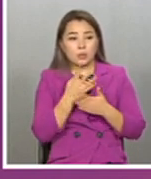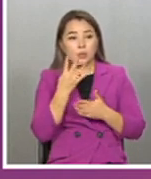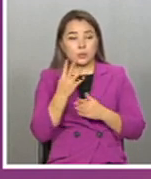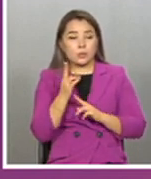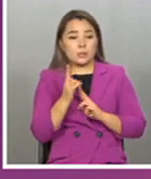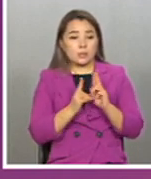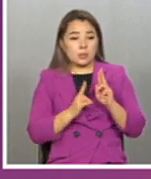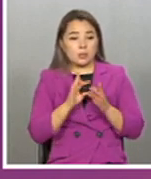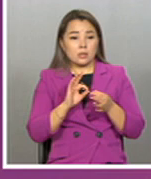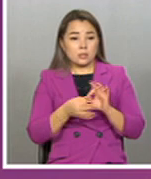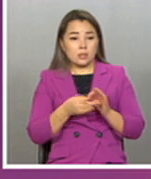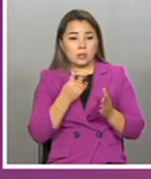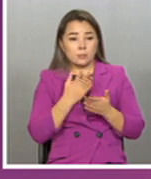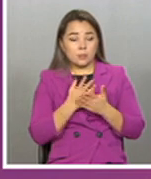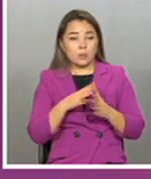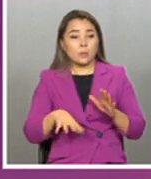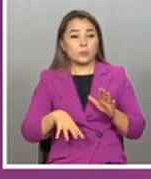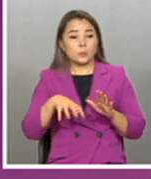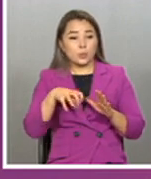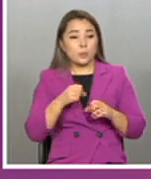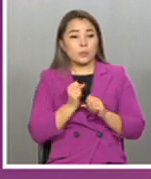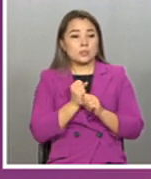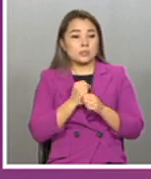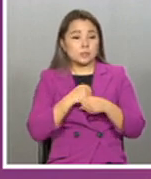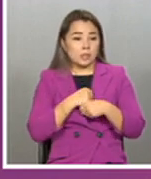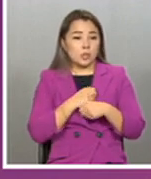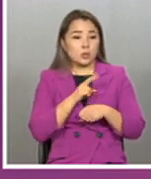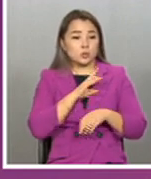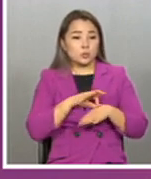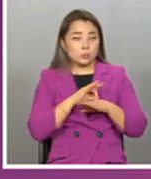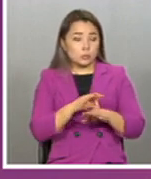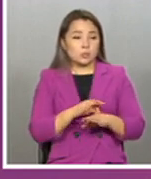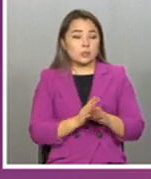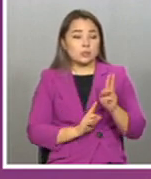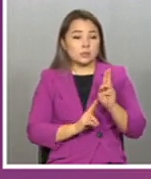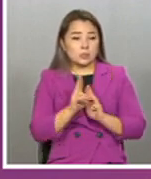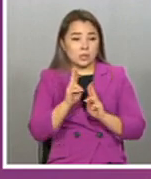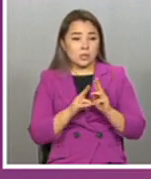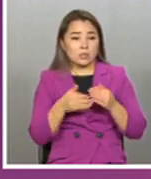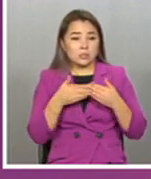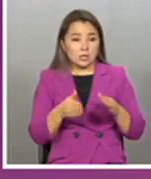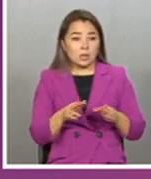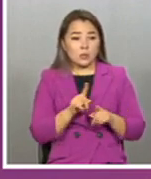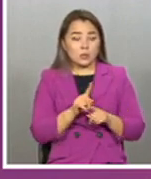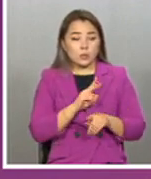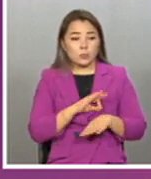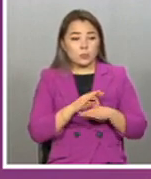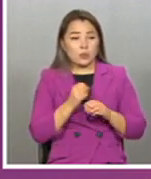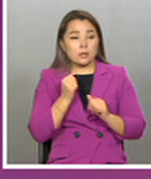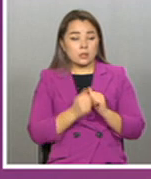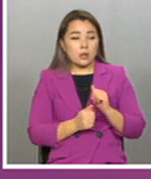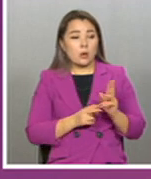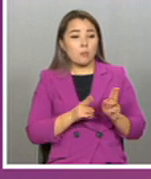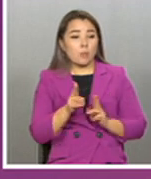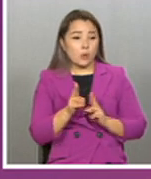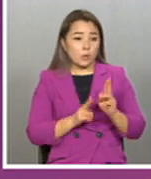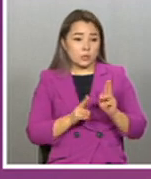процестен, яғни сору, сығу және жұмыс және шығару жүрістерінен тұрады. Әр поршынның кезегімен